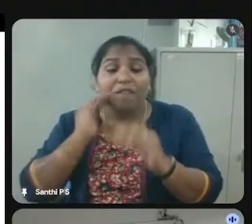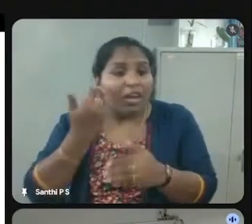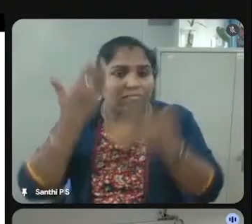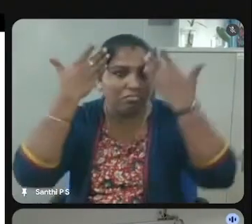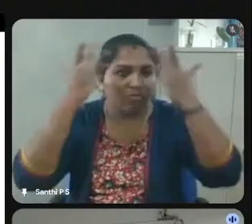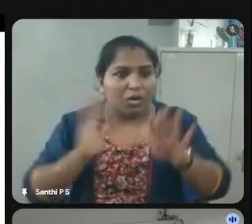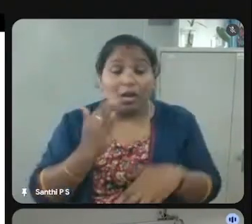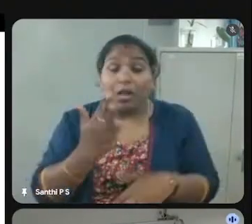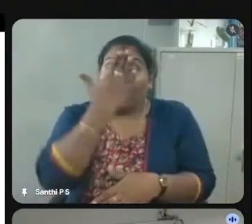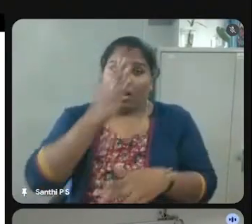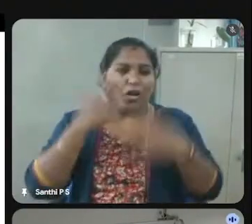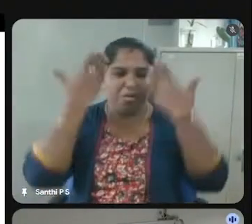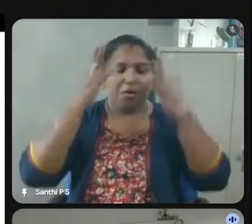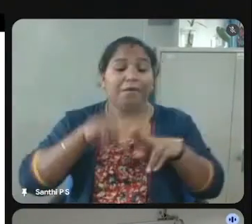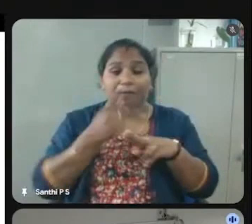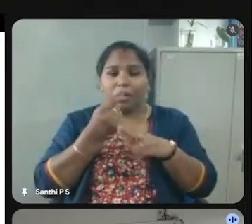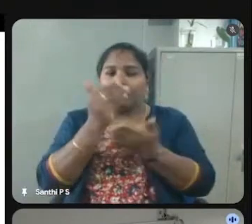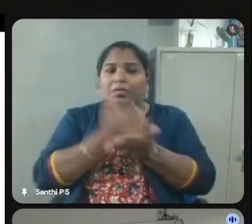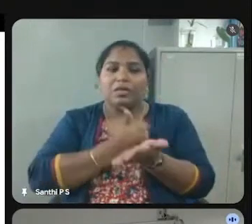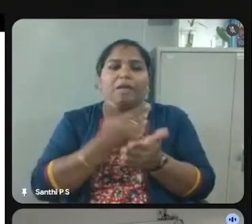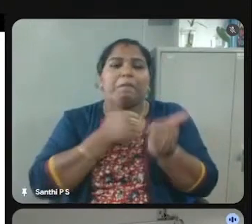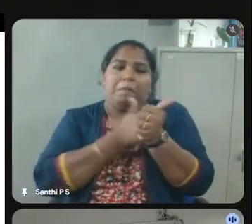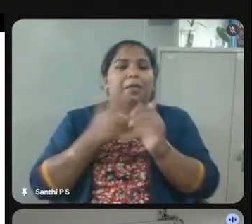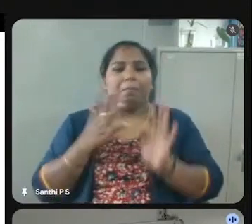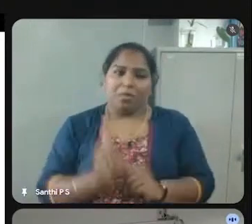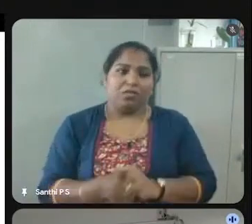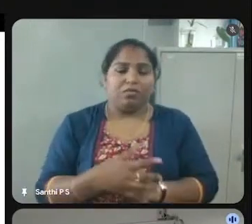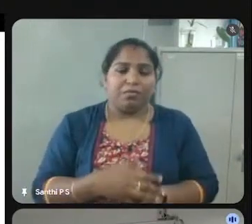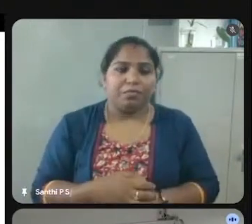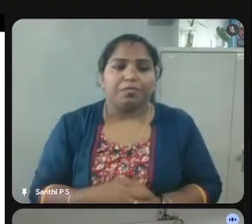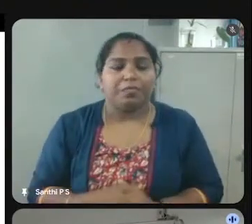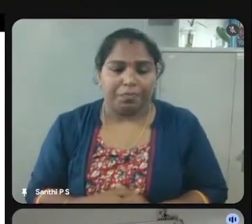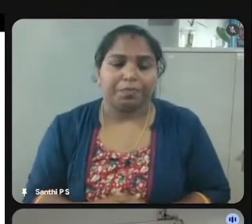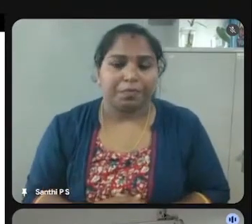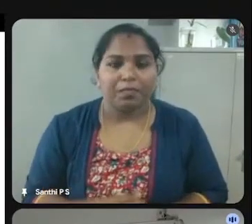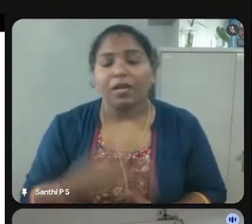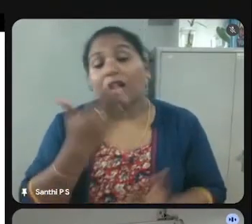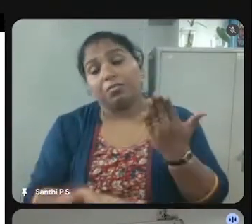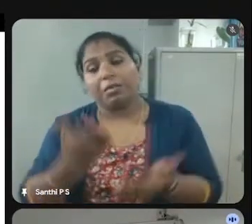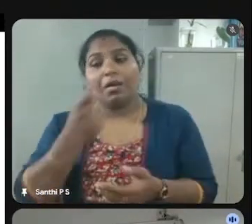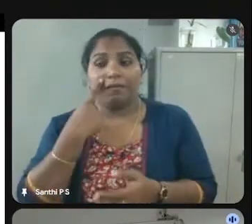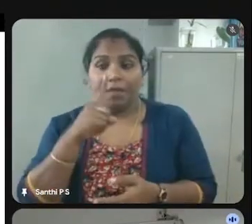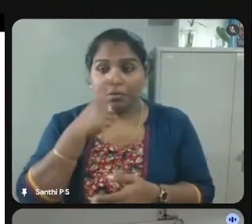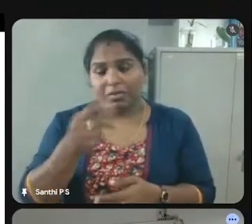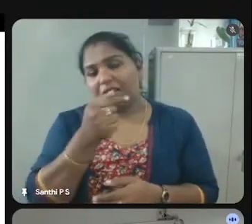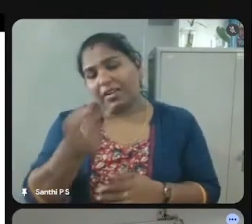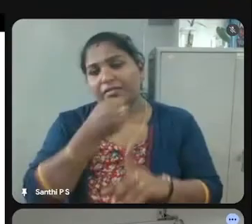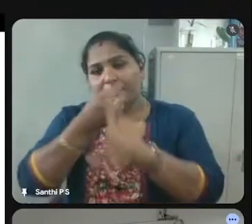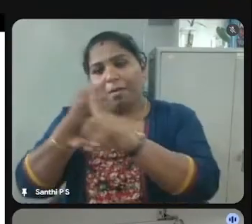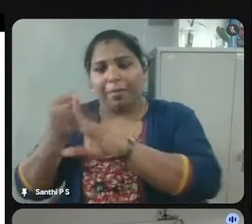സാധിക്കില്ല. അപ്പോൾ അങ്ങനെ ഒരു സാമ്പത്തിക ബുദ്ധിമുട്ട് നേരിടുകയാണെന്നുണ്ടെങ്കിൽ അതും മാനസികമായിട്ട് തീർച്ചയായിട്ടും എല്ലാവരെയും ബാധിക്കുന്ന ഒരു കാര്യം